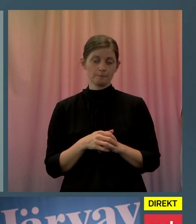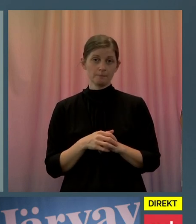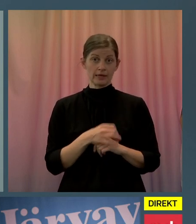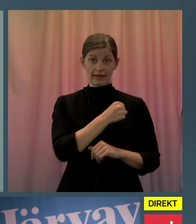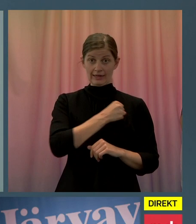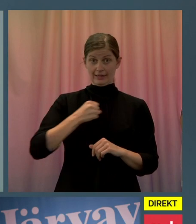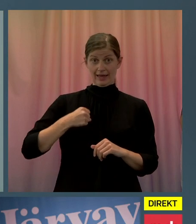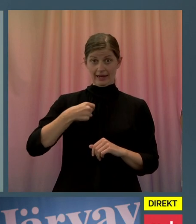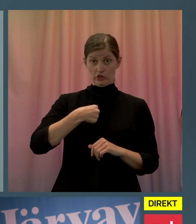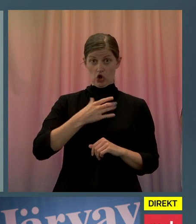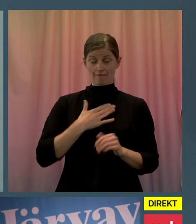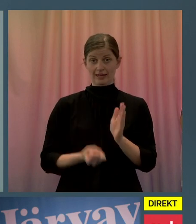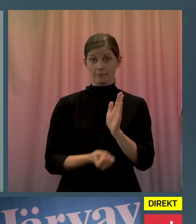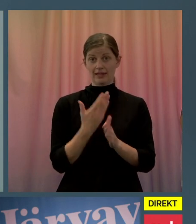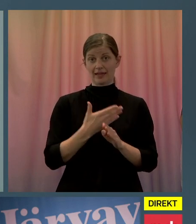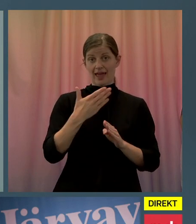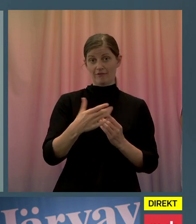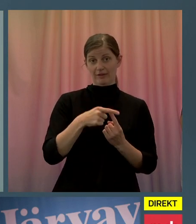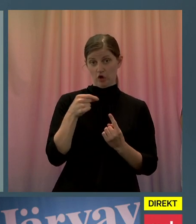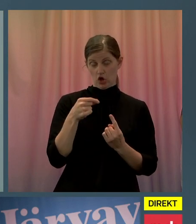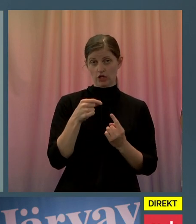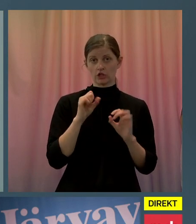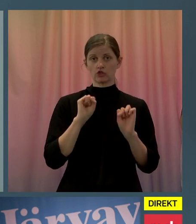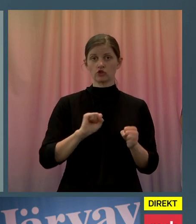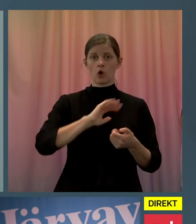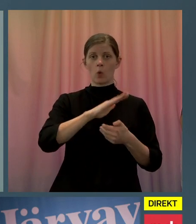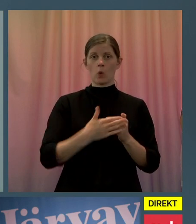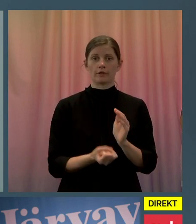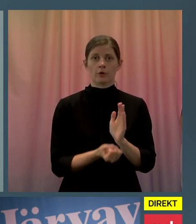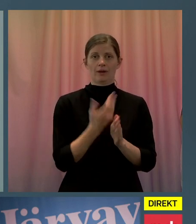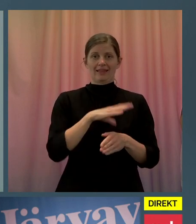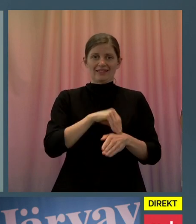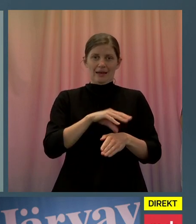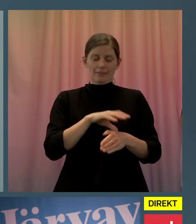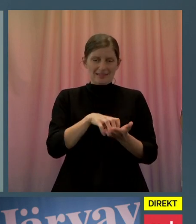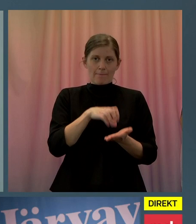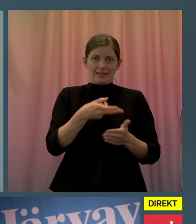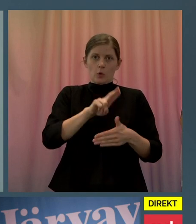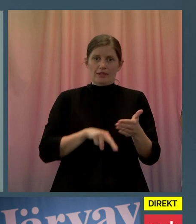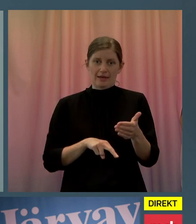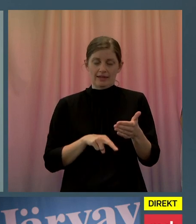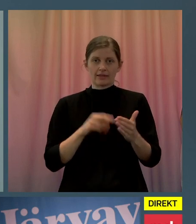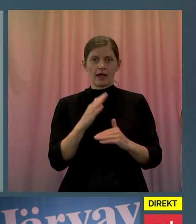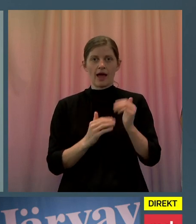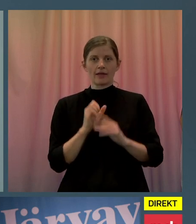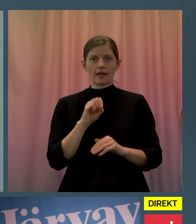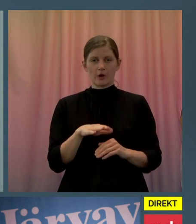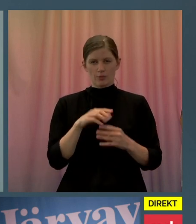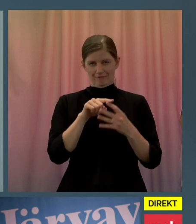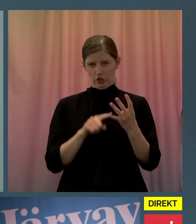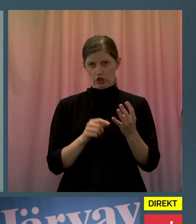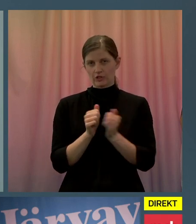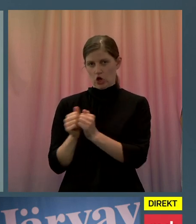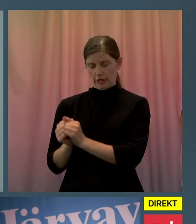som jag vill bilda efter valet kommer att återupprätta samhällskontraktet. Det handlar i grunden om 4 saker. För det